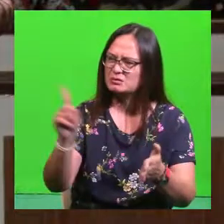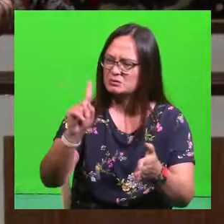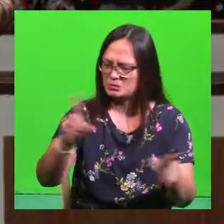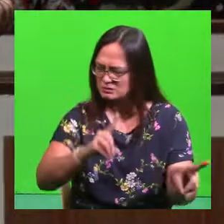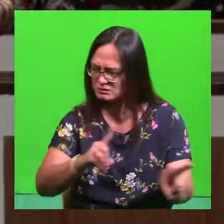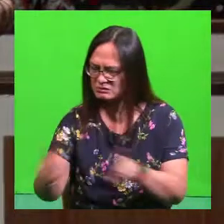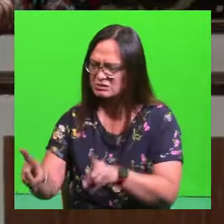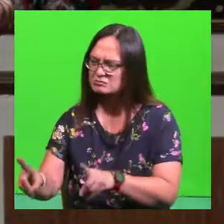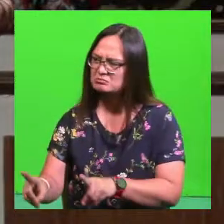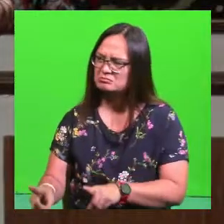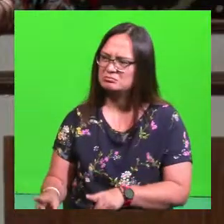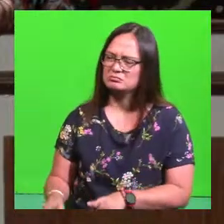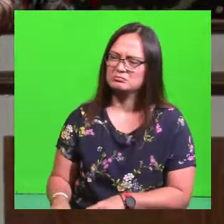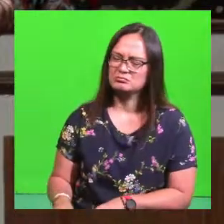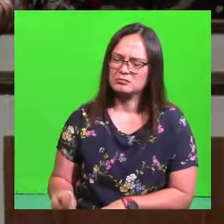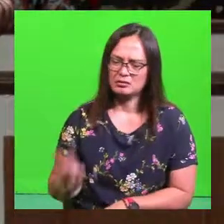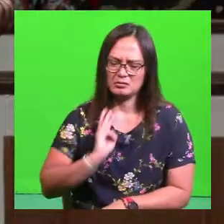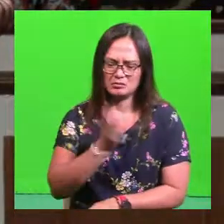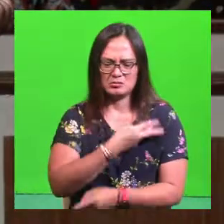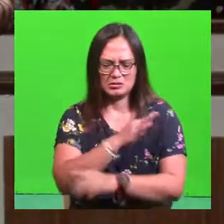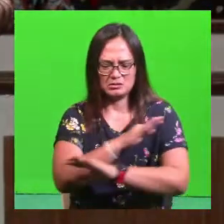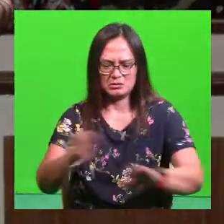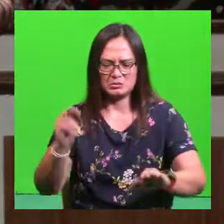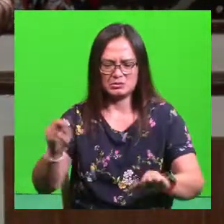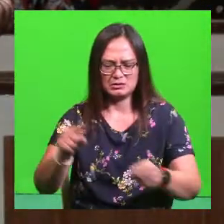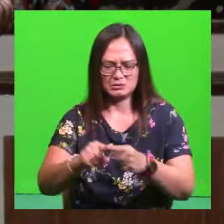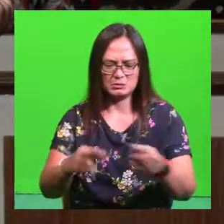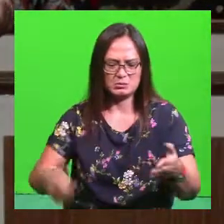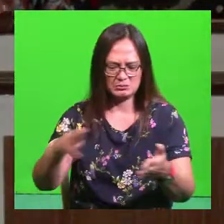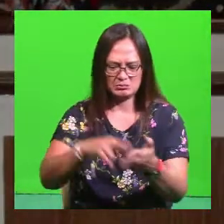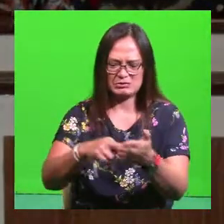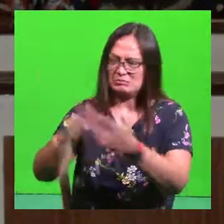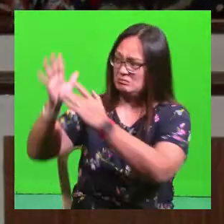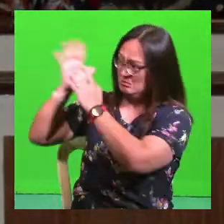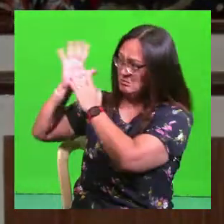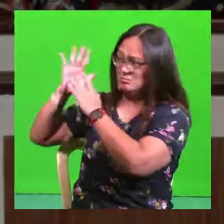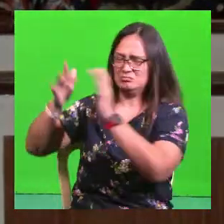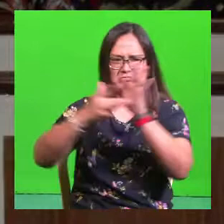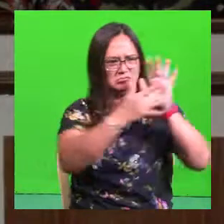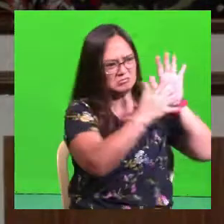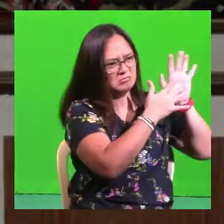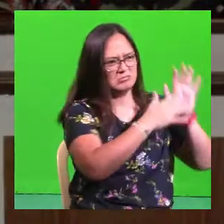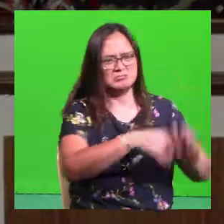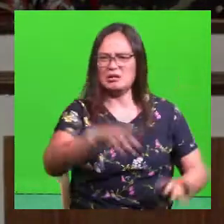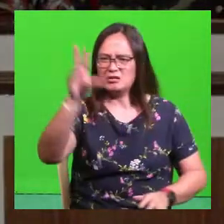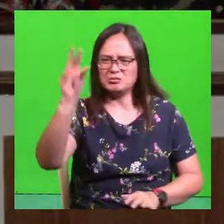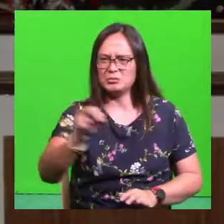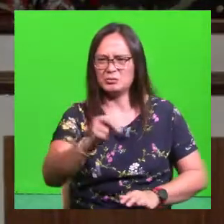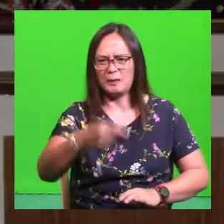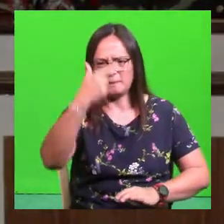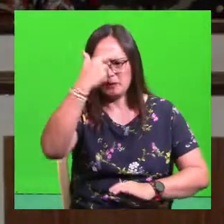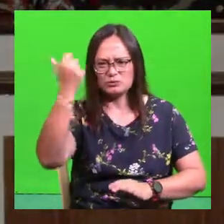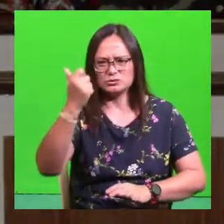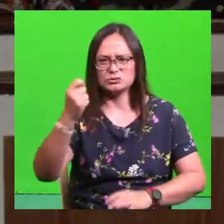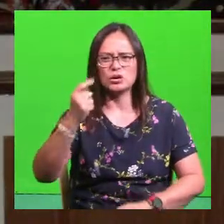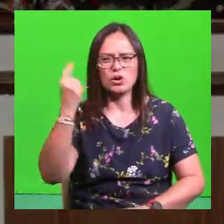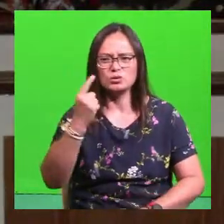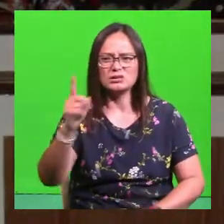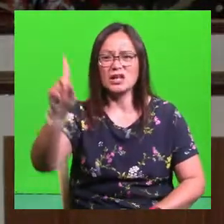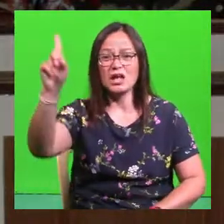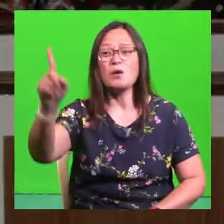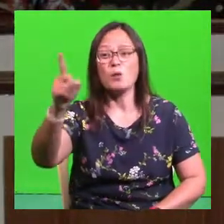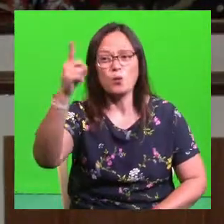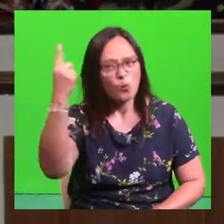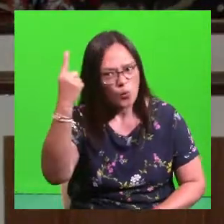ang kanyang pagpapako sa krus. No, sapagkat minsan lang pong ginawa ang lahat ng bagay na